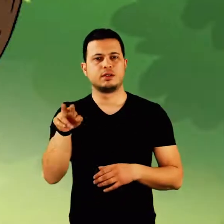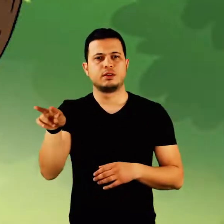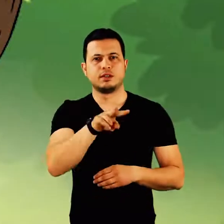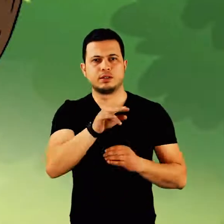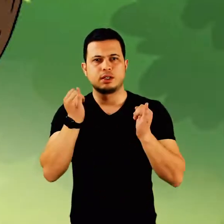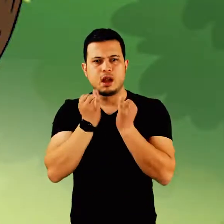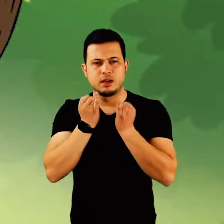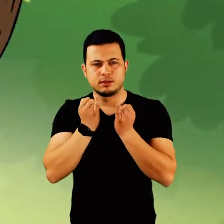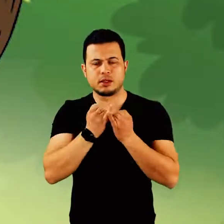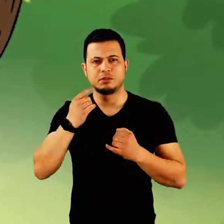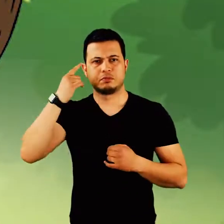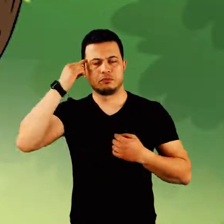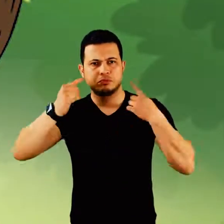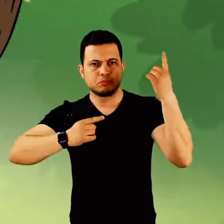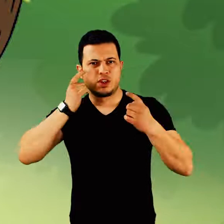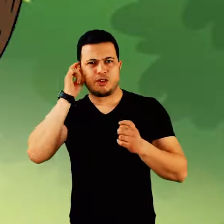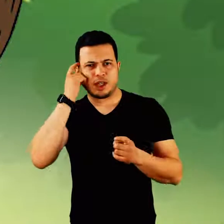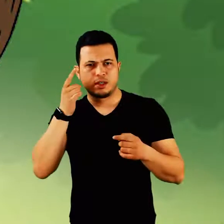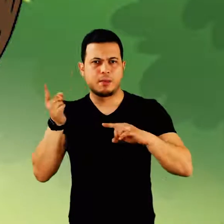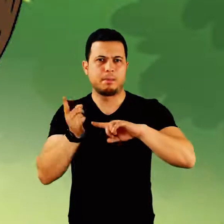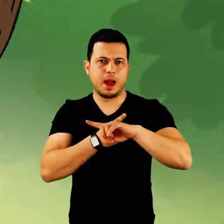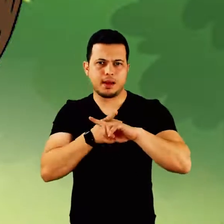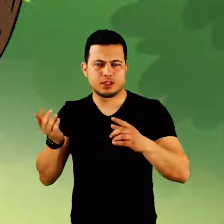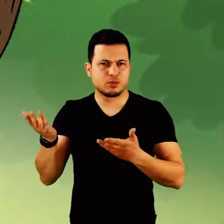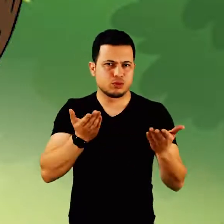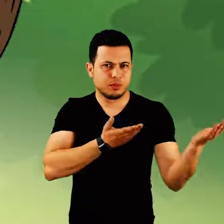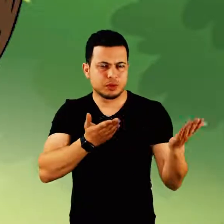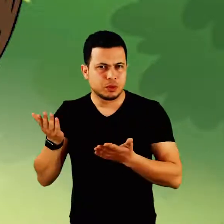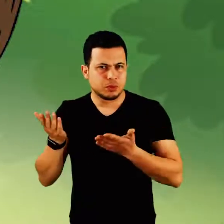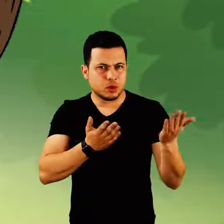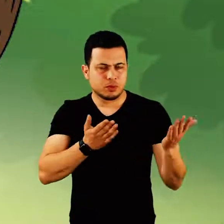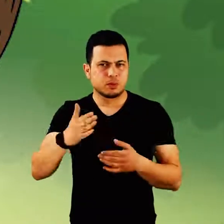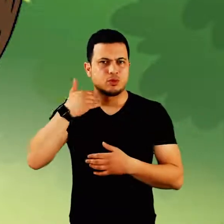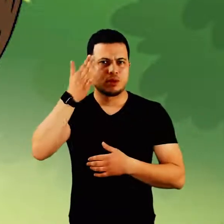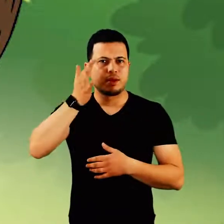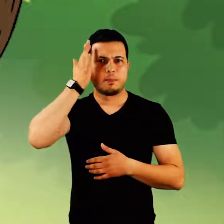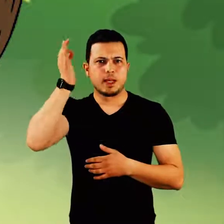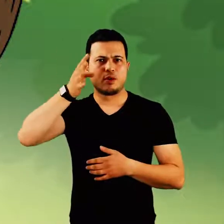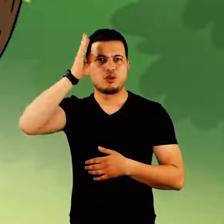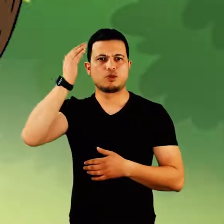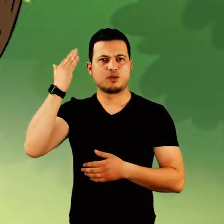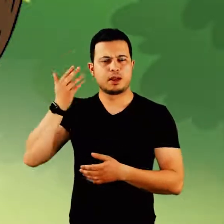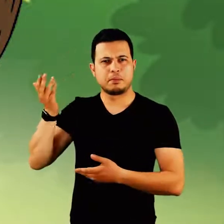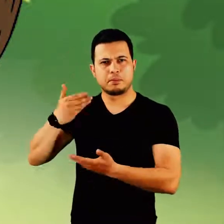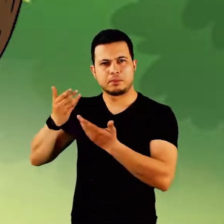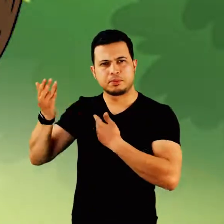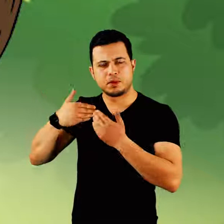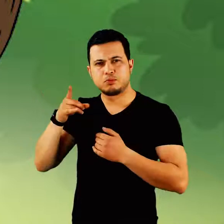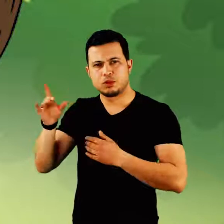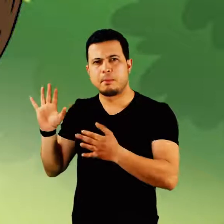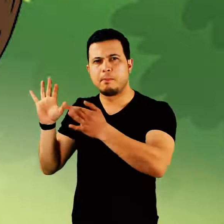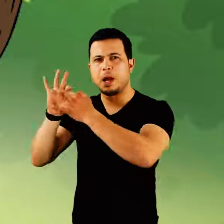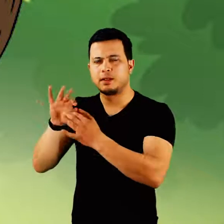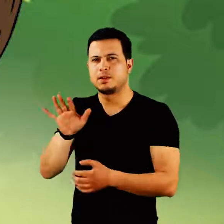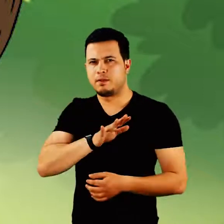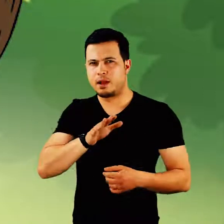kardeş birbiriyle fikir alışverişinde bulundu. Bu da yine Bilge Horoz'un onlara verdiği bilgiyle ilgili olmalı diye